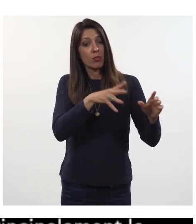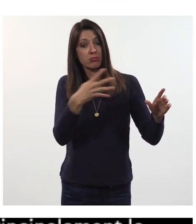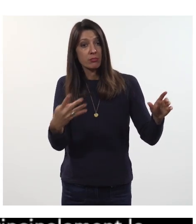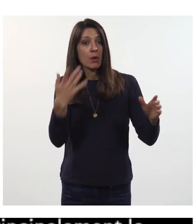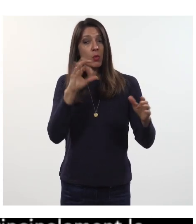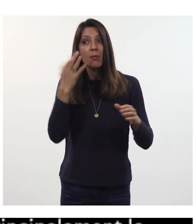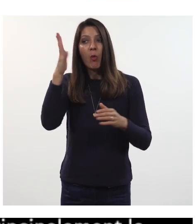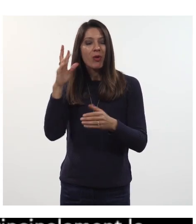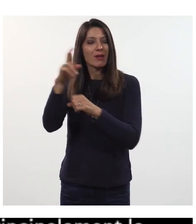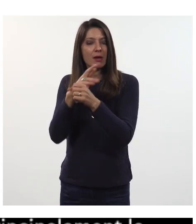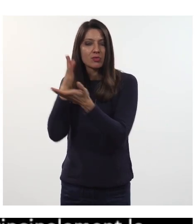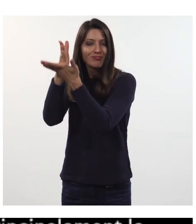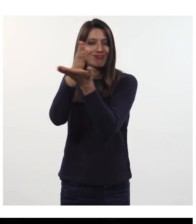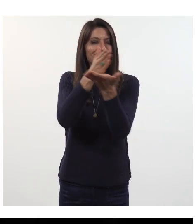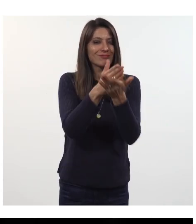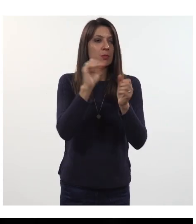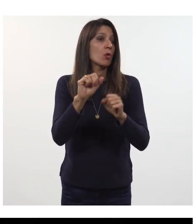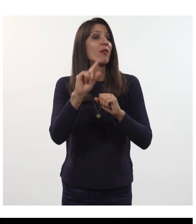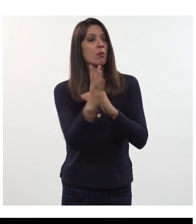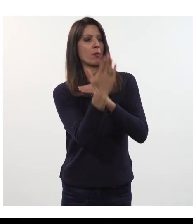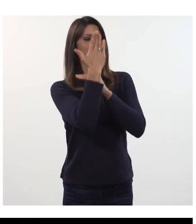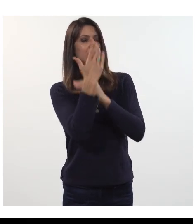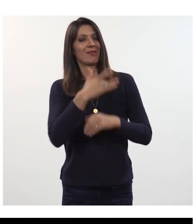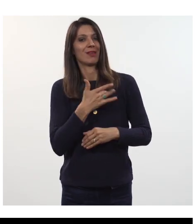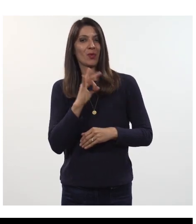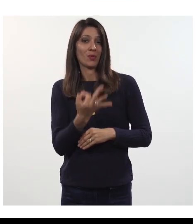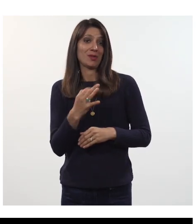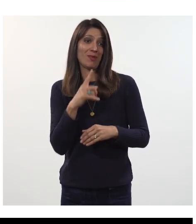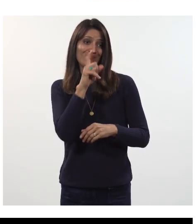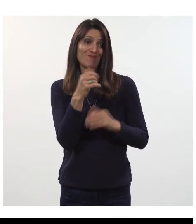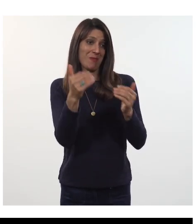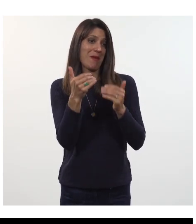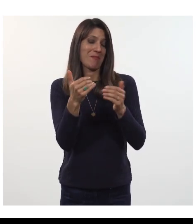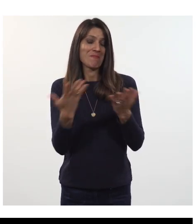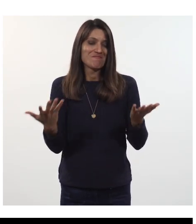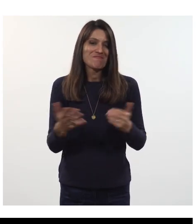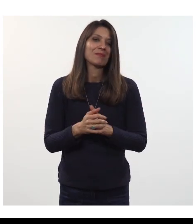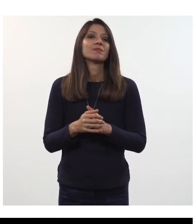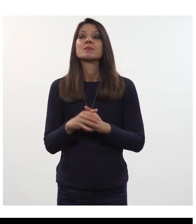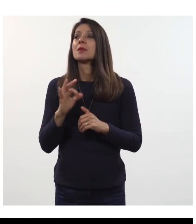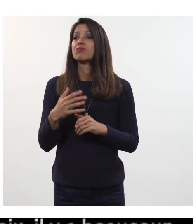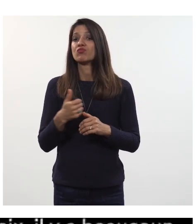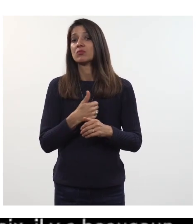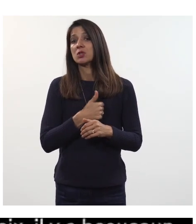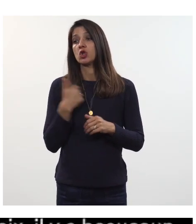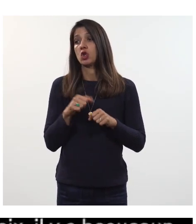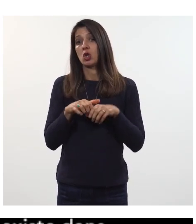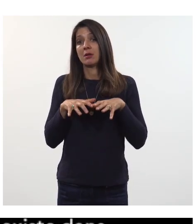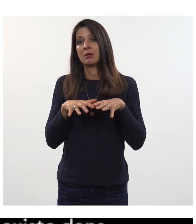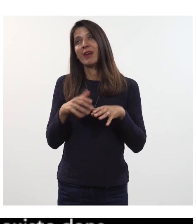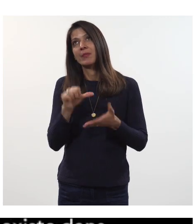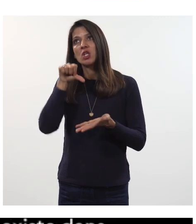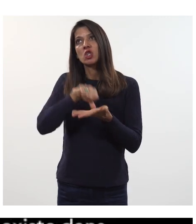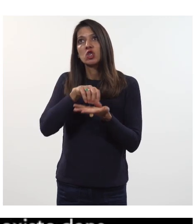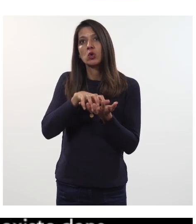C'était très intéressant ce que vous nous avez partagé, mais il y a ces questions-là qui reviennent. Alors, on est le seul réseau nutrition, enfin centre